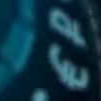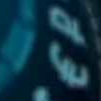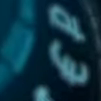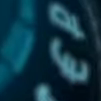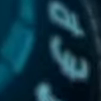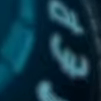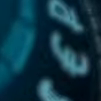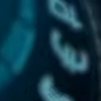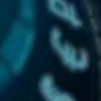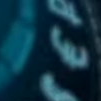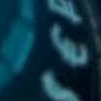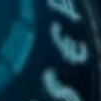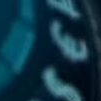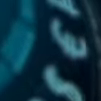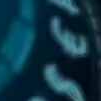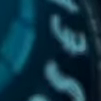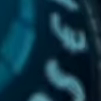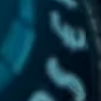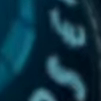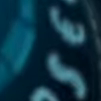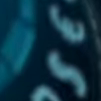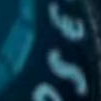Доллары 387 теңге 63 тиын.